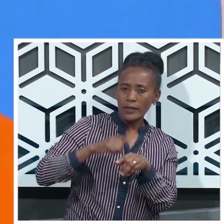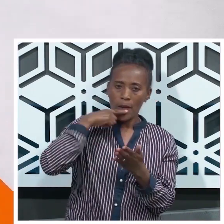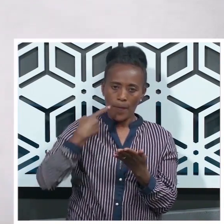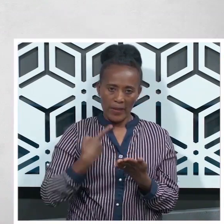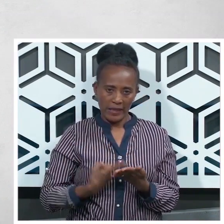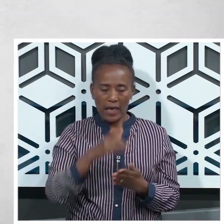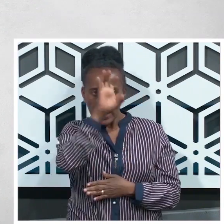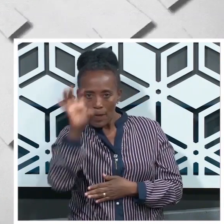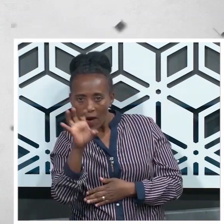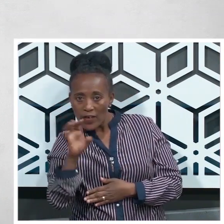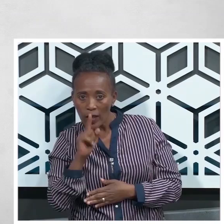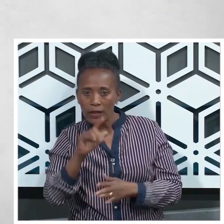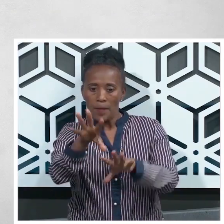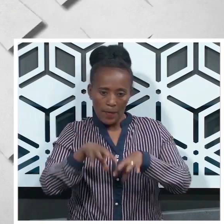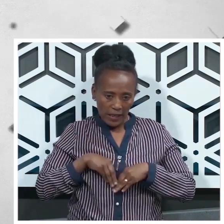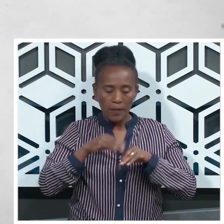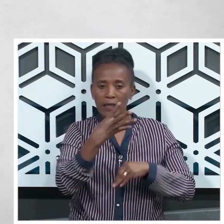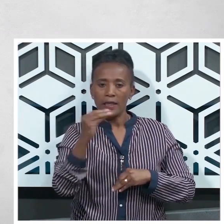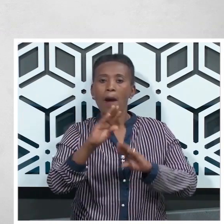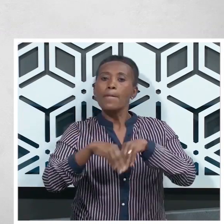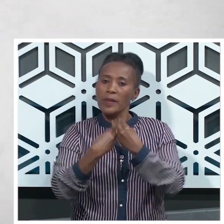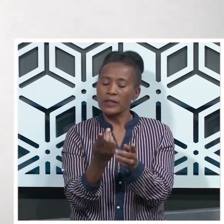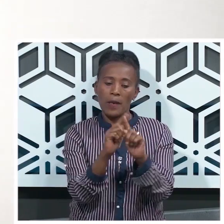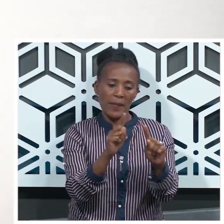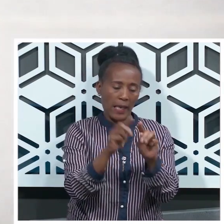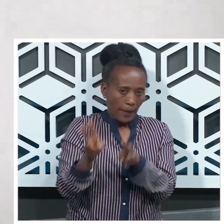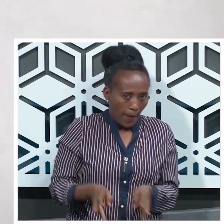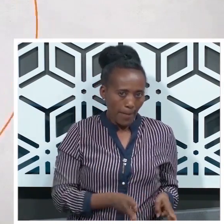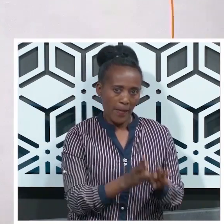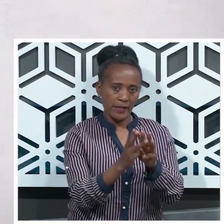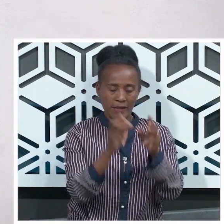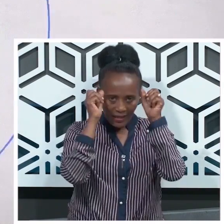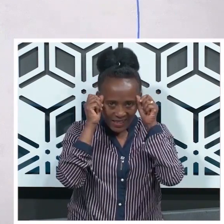መረጃ በማፈላለግ በመቀበልና በመስጠት በተለያየ መንገድ